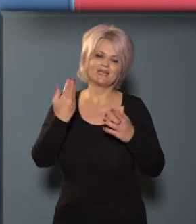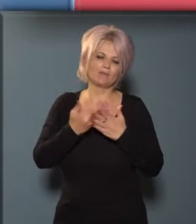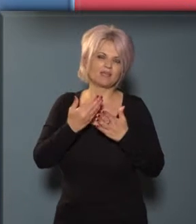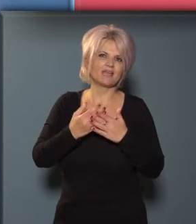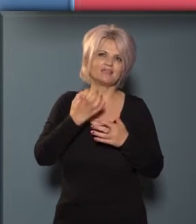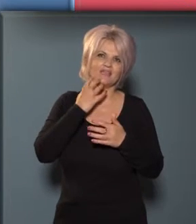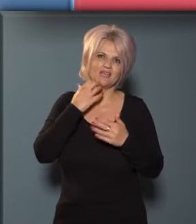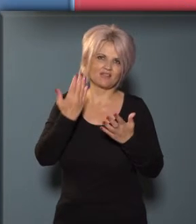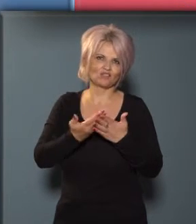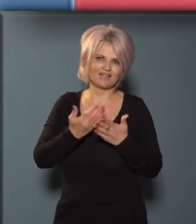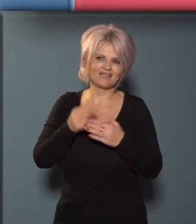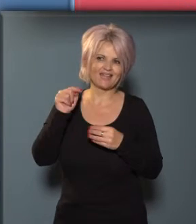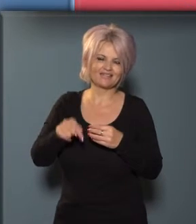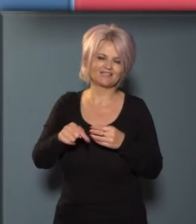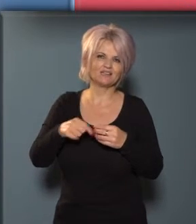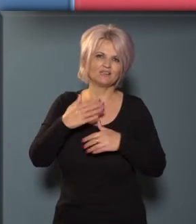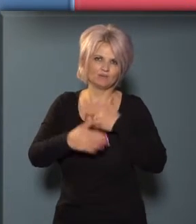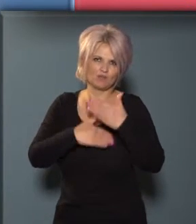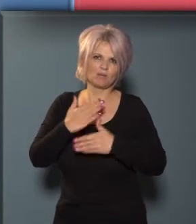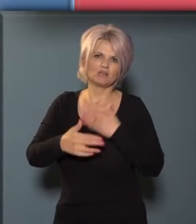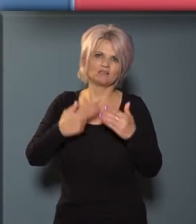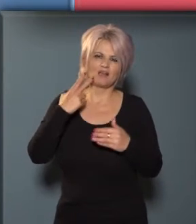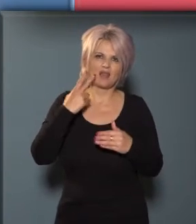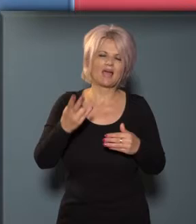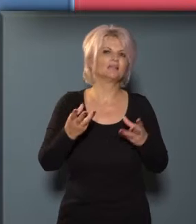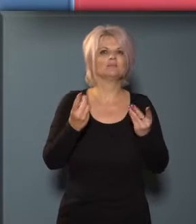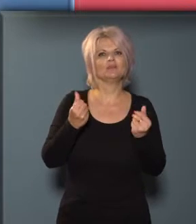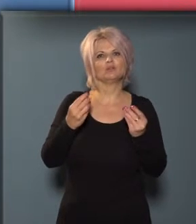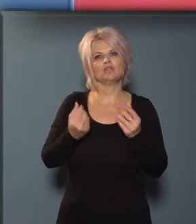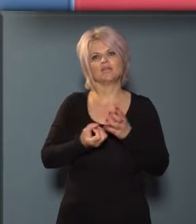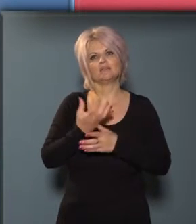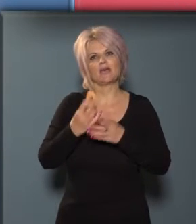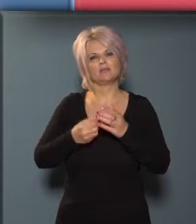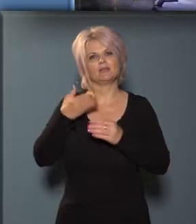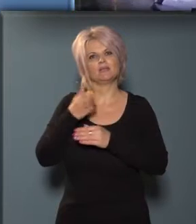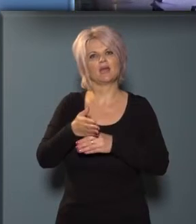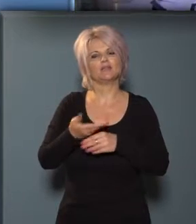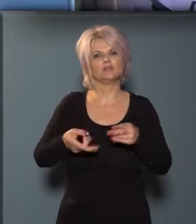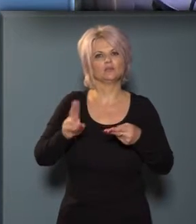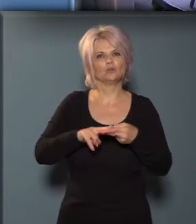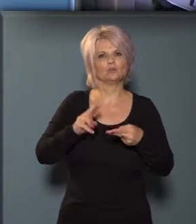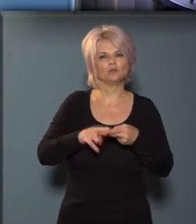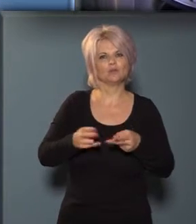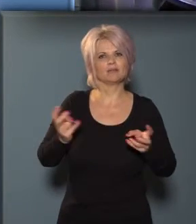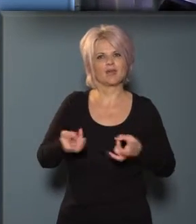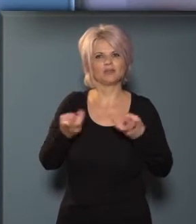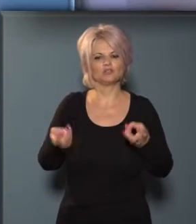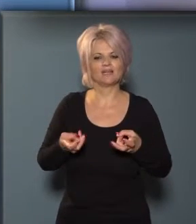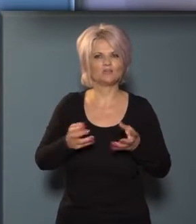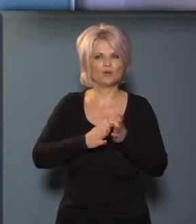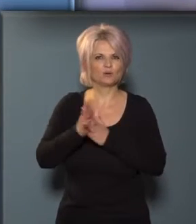igényes legyen, úgyhogy ezt a tendenciát látjuk, a minőségi termékek iránt megnőtt a kereslet, és ennek nagyon